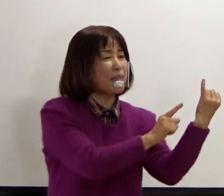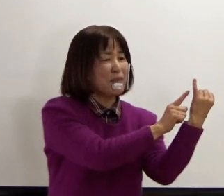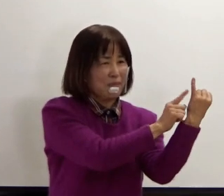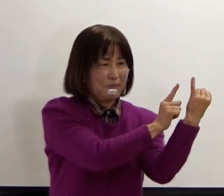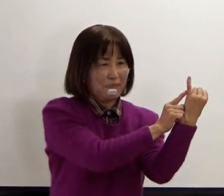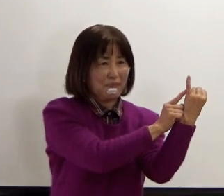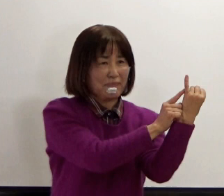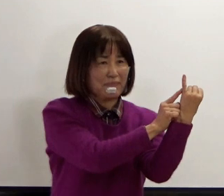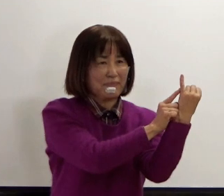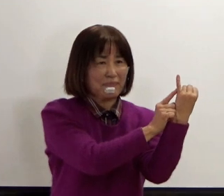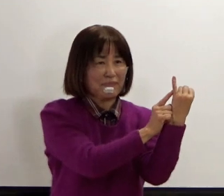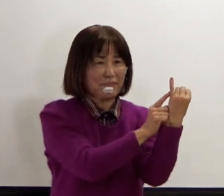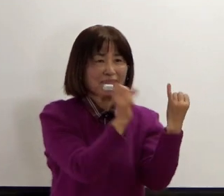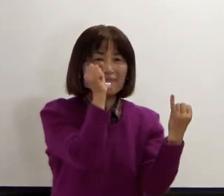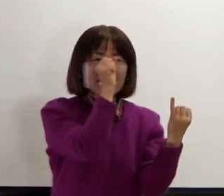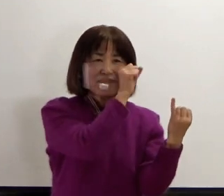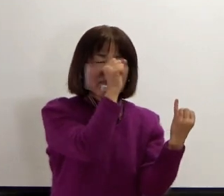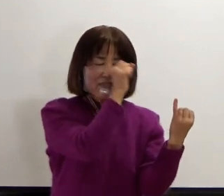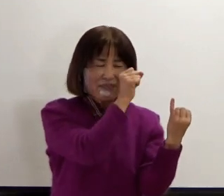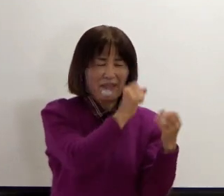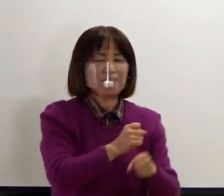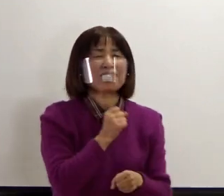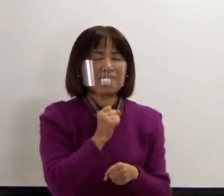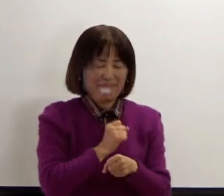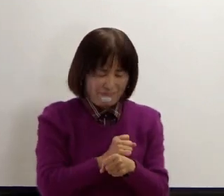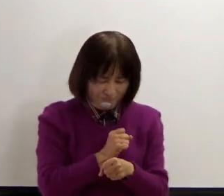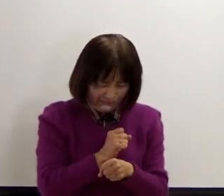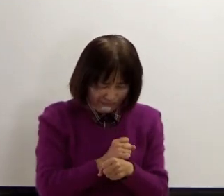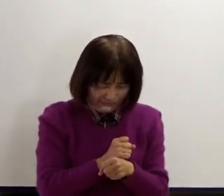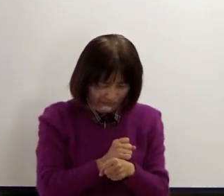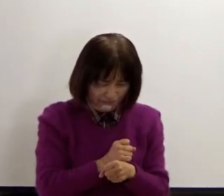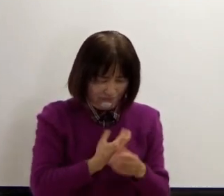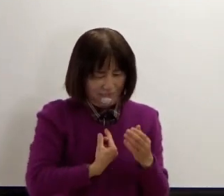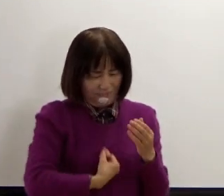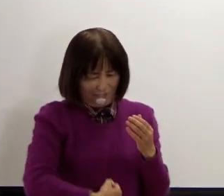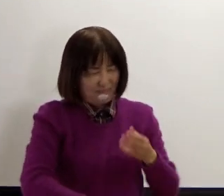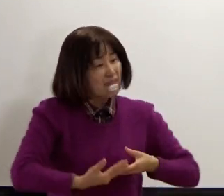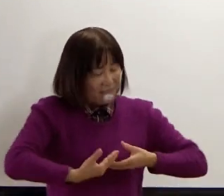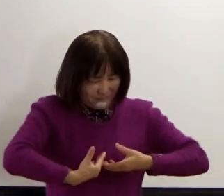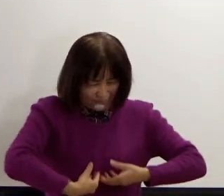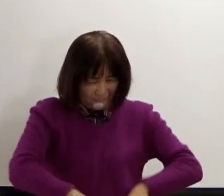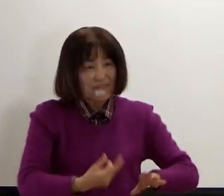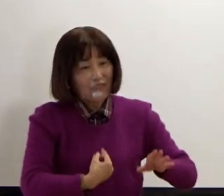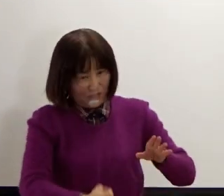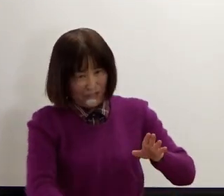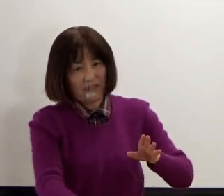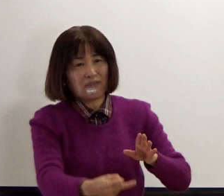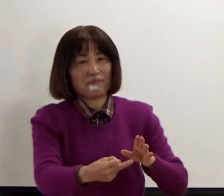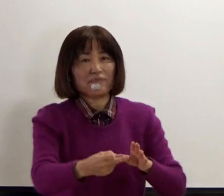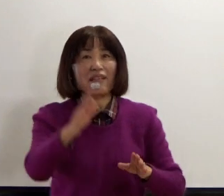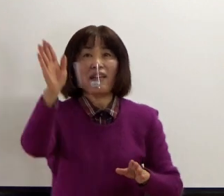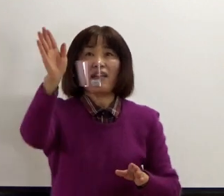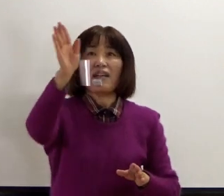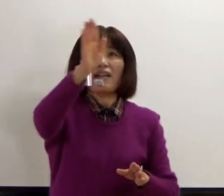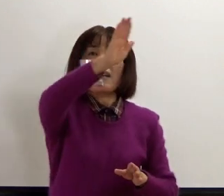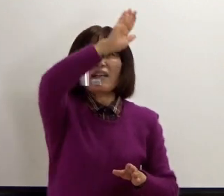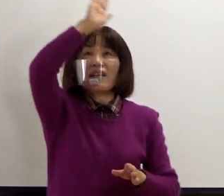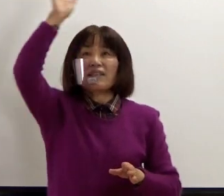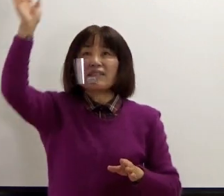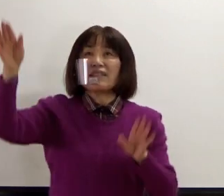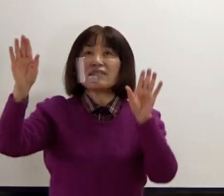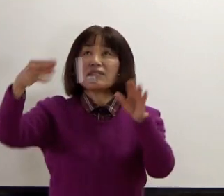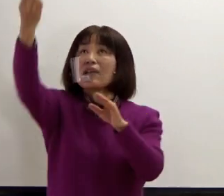まあ、予定通り、無事にですね、男の子を出産いたしました、天使がザカリアに言った通り、それを彼女